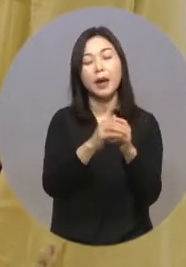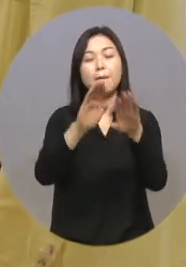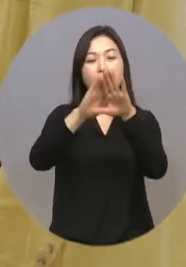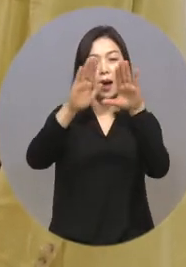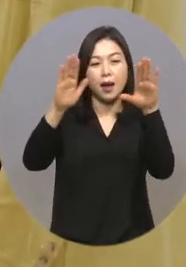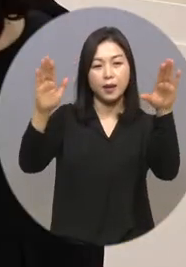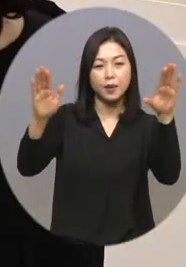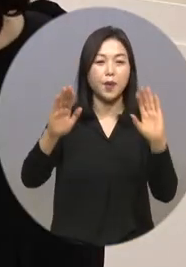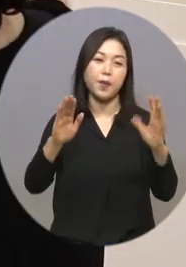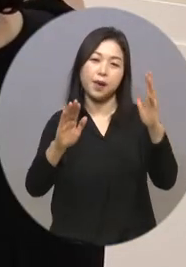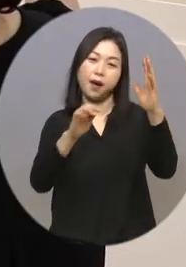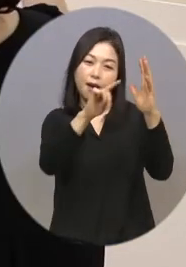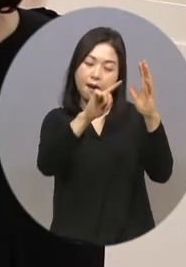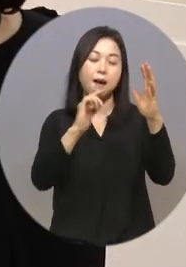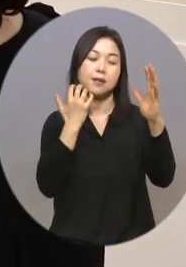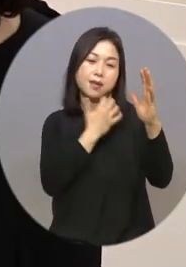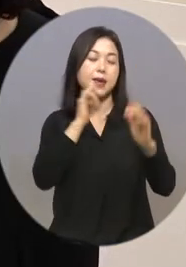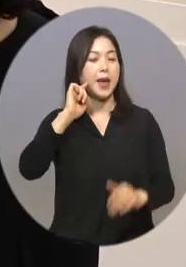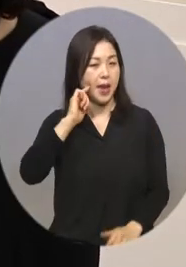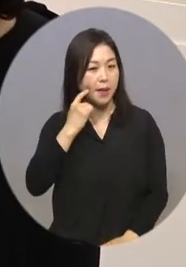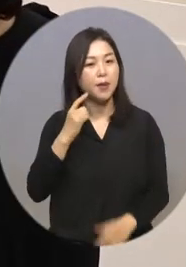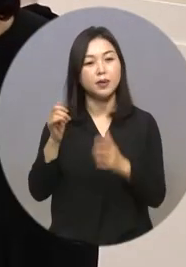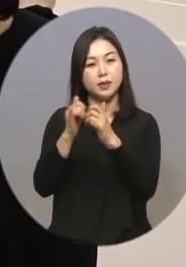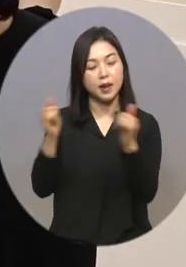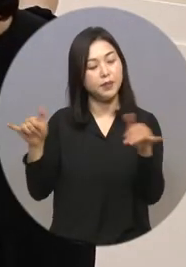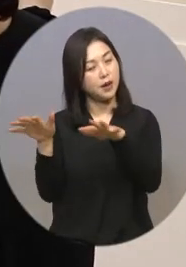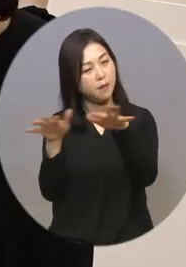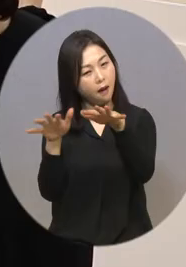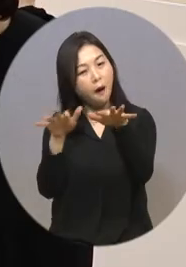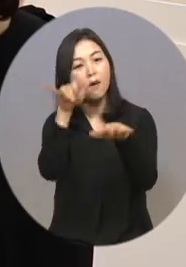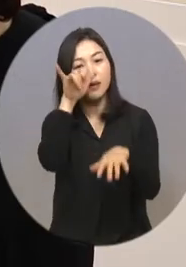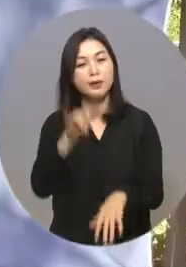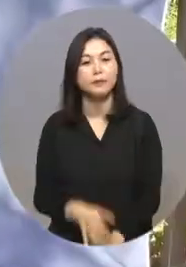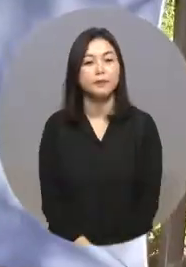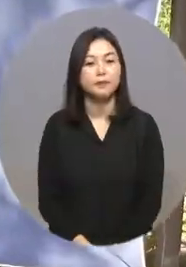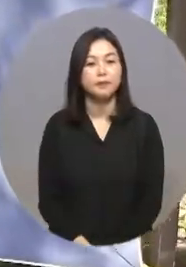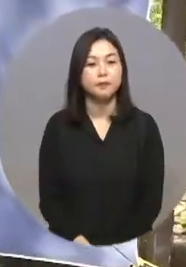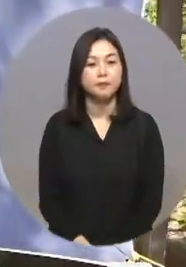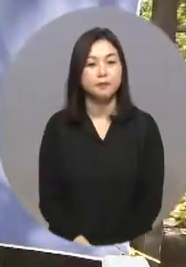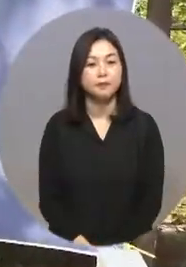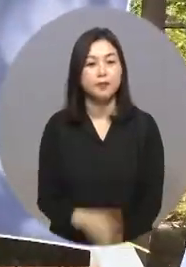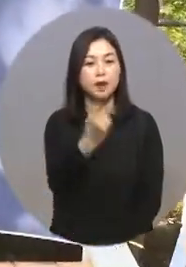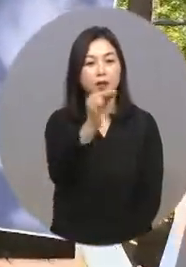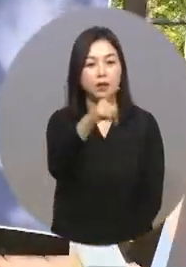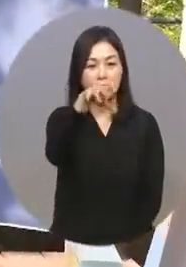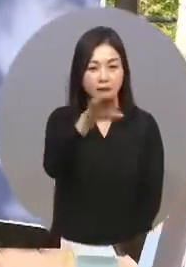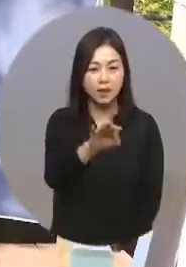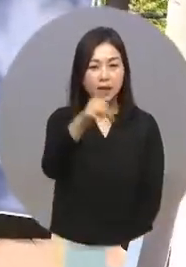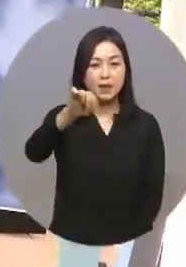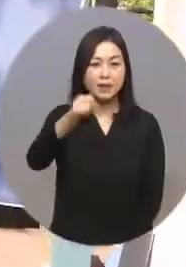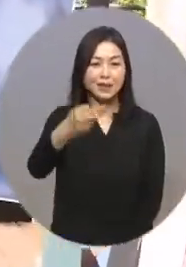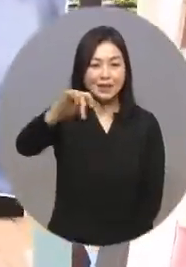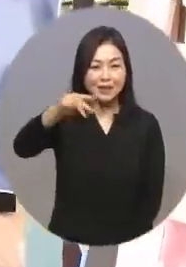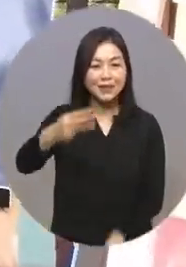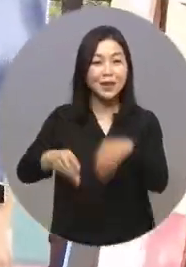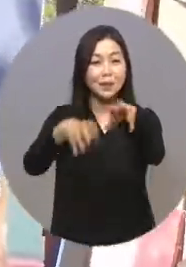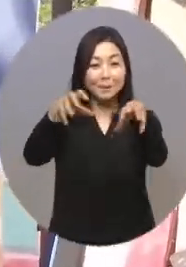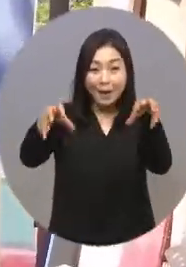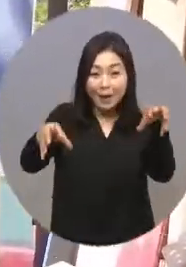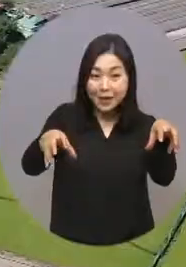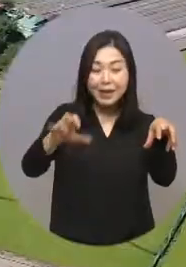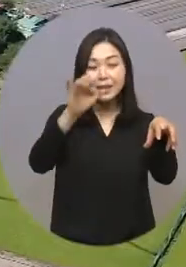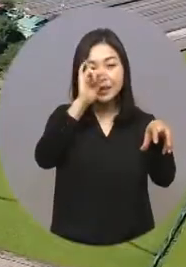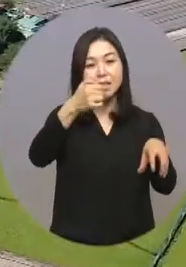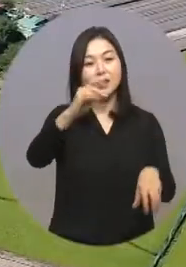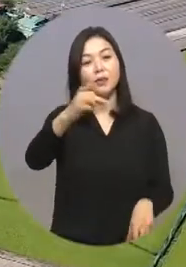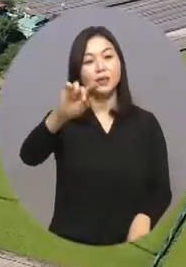화사한 색감이 돋보여 사람들의 시선을 끌어모으고 있습니다 광양 꽃뜰 마을에 위치한 섬진강 작은 미술관